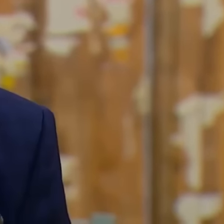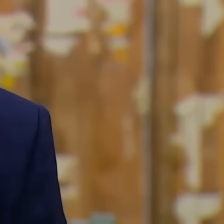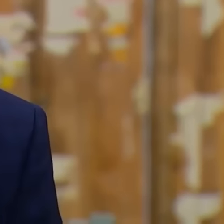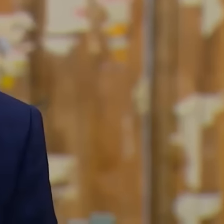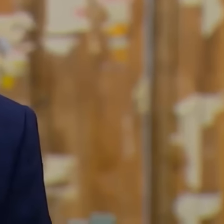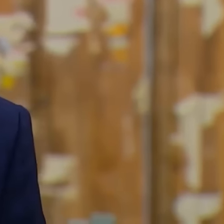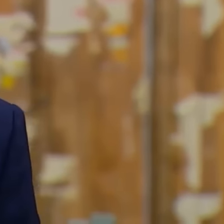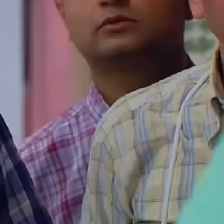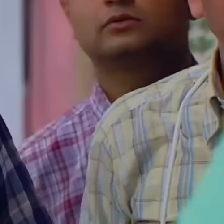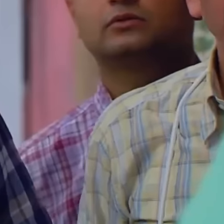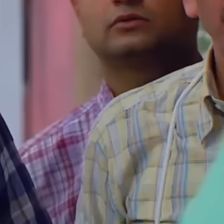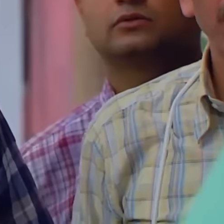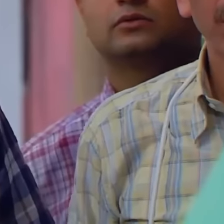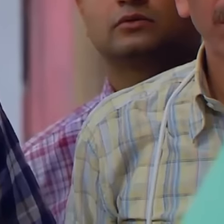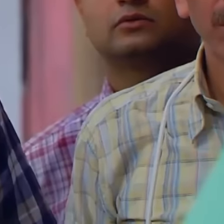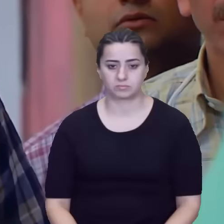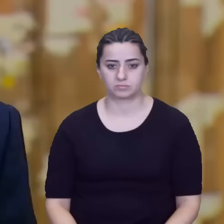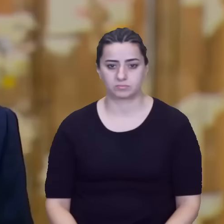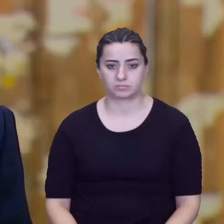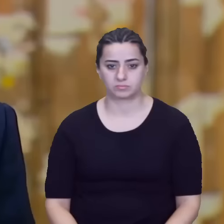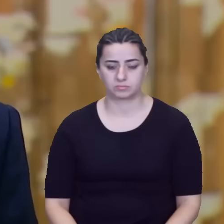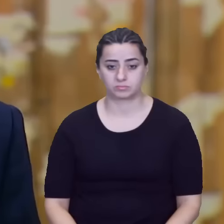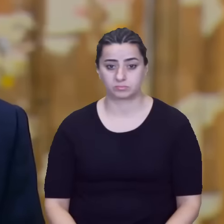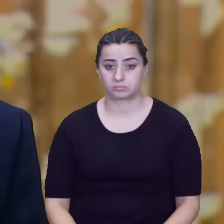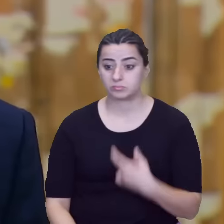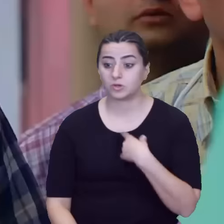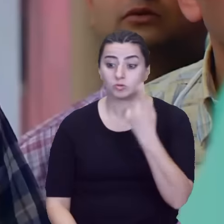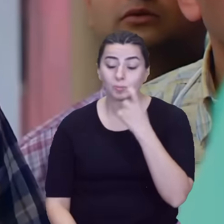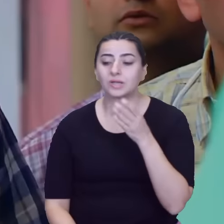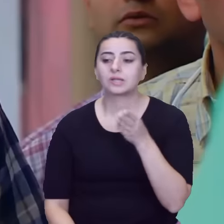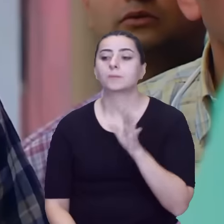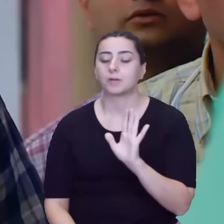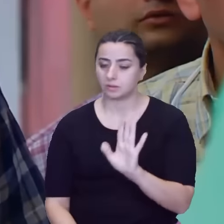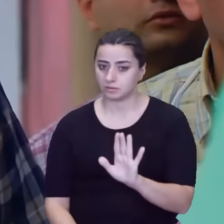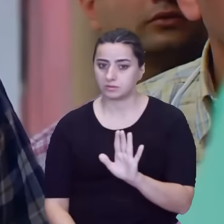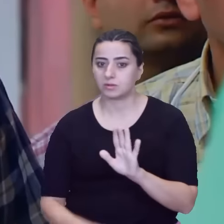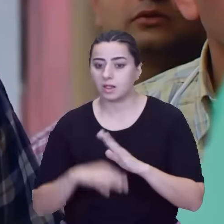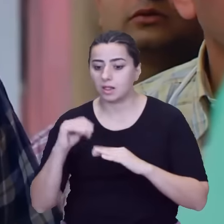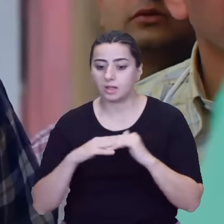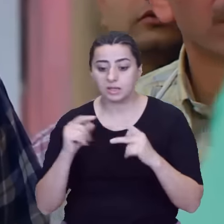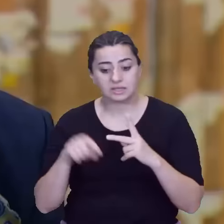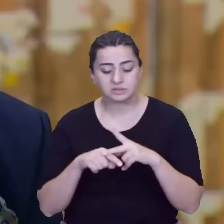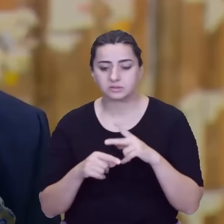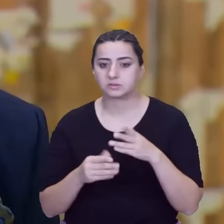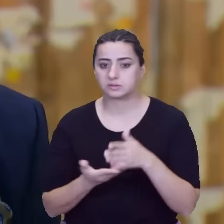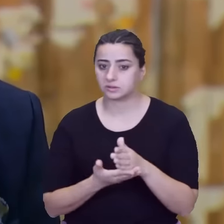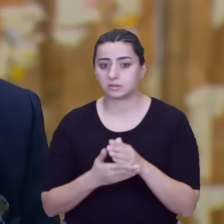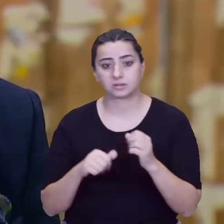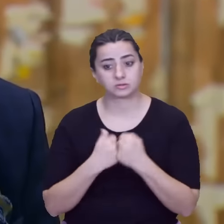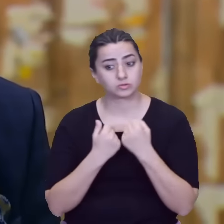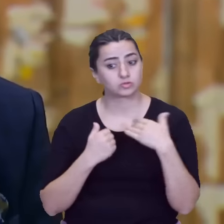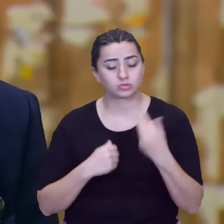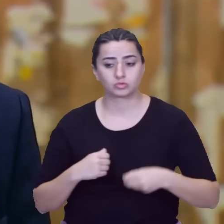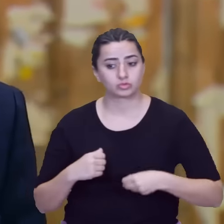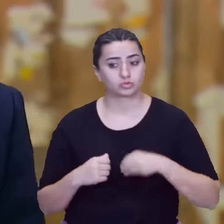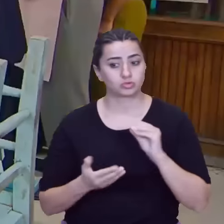yumarak kendini onaylıyor. Herkes şaşkınca izlemekte. Bana sormadan girmeyin. Parmak iziniz falan bulaşır. Bak ondan sonra